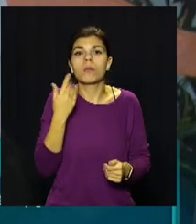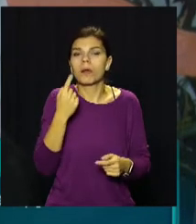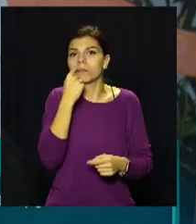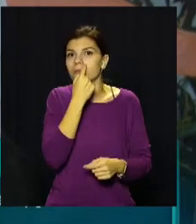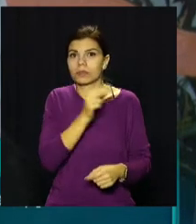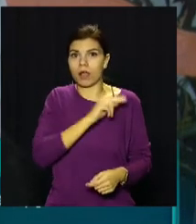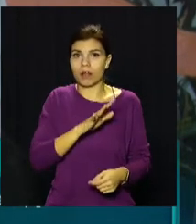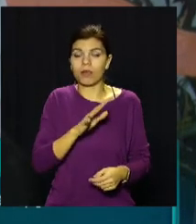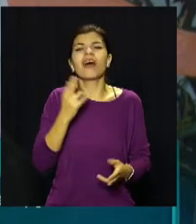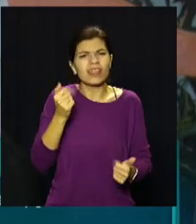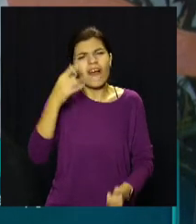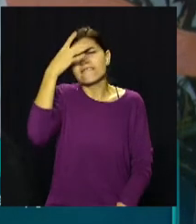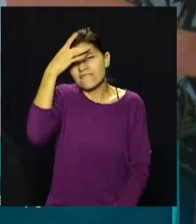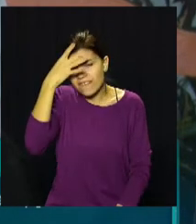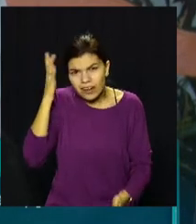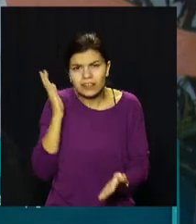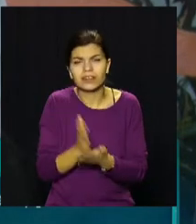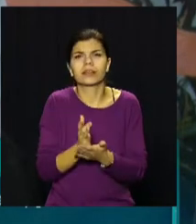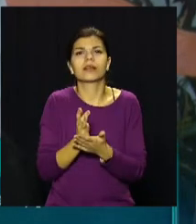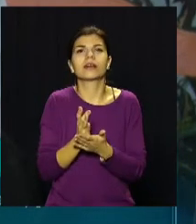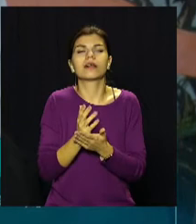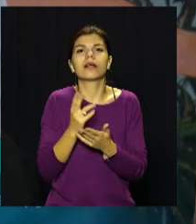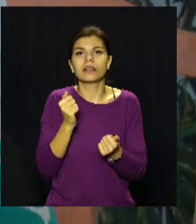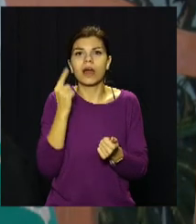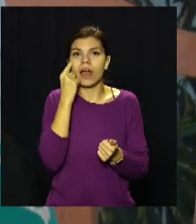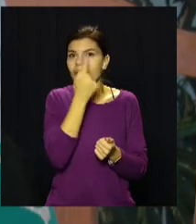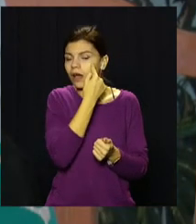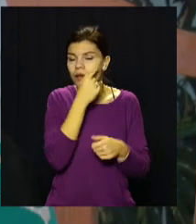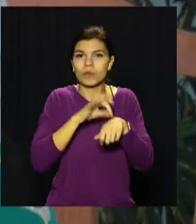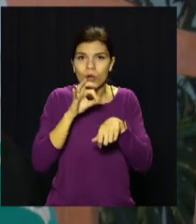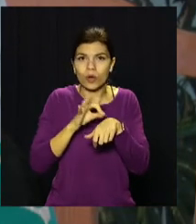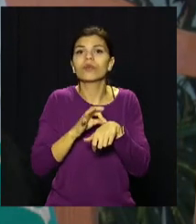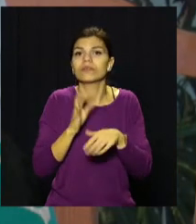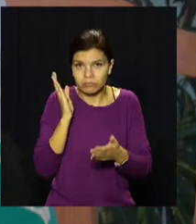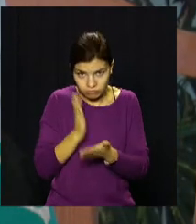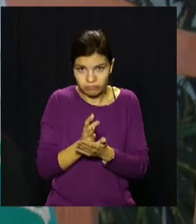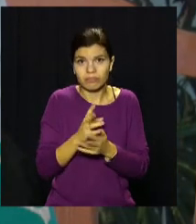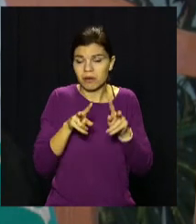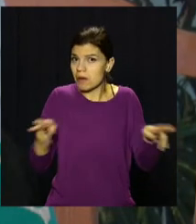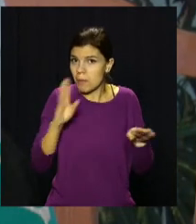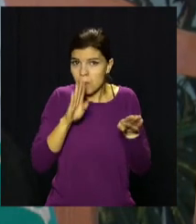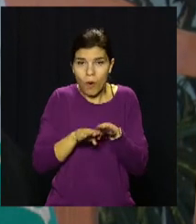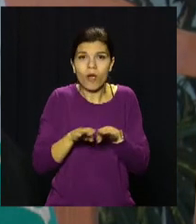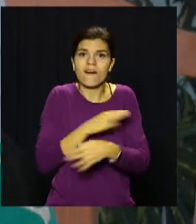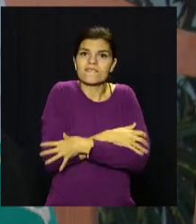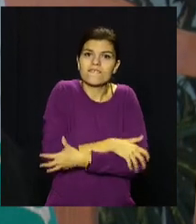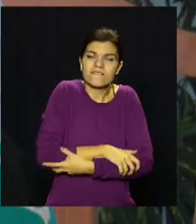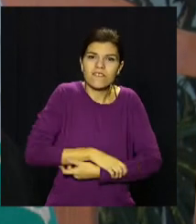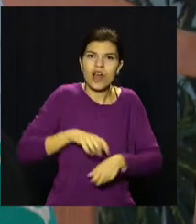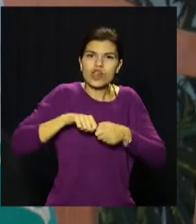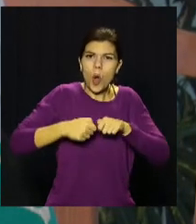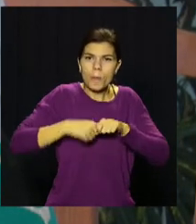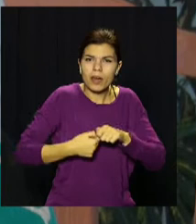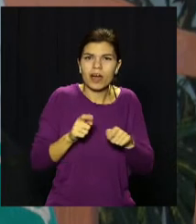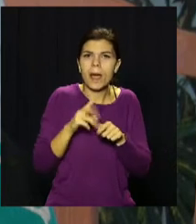Да, є головна боль, є боль в глазних яблуках, є ломота, боль в